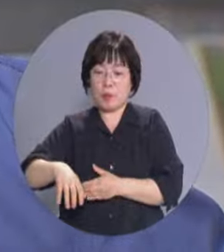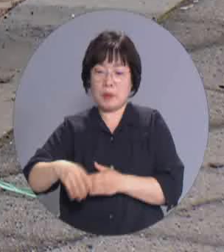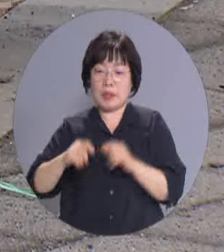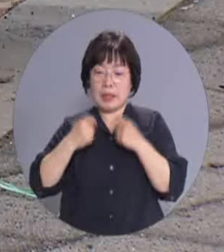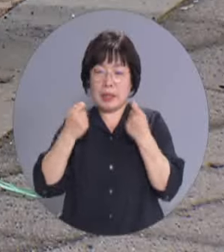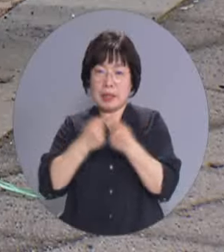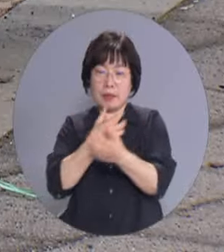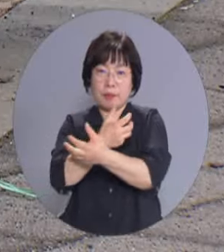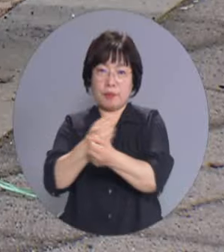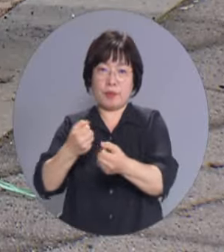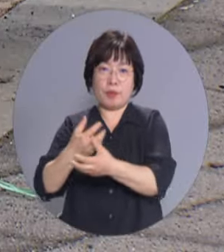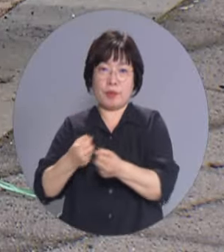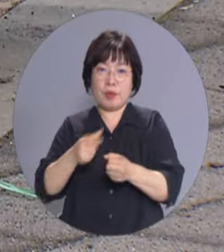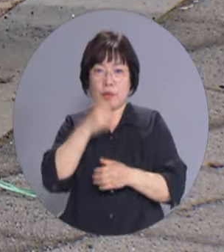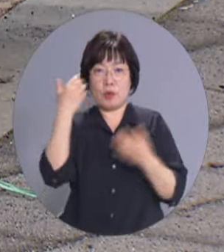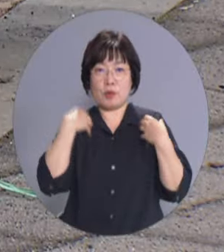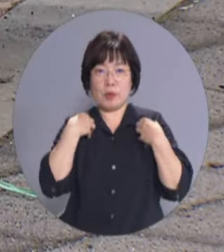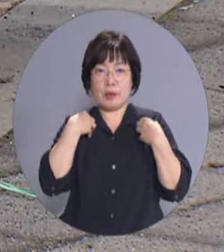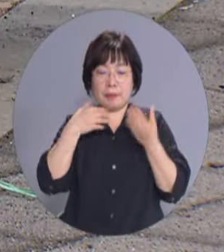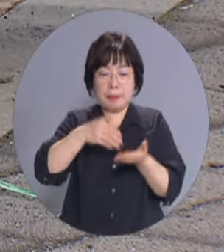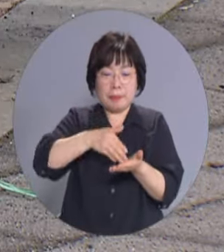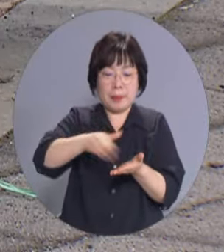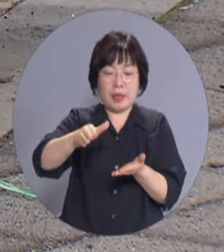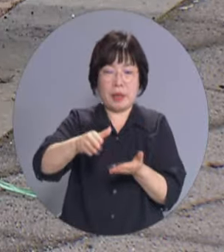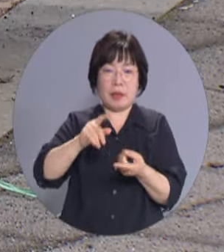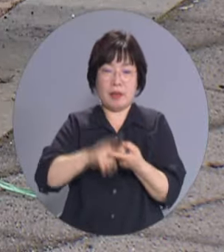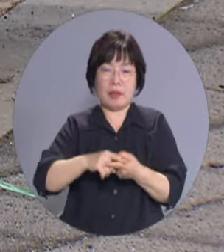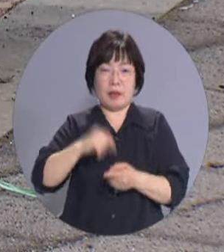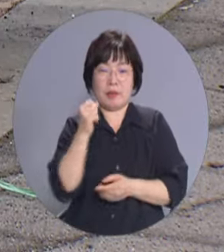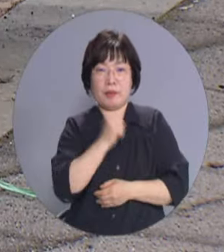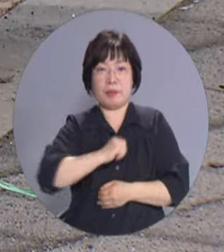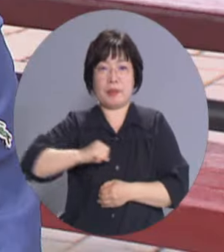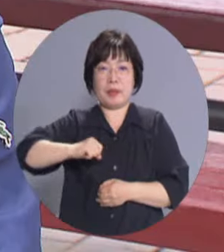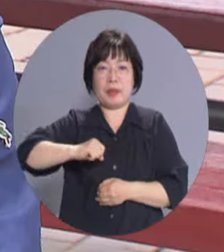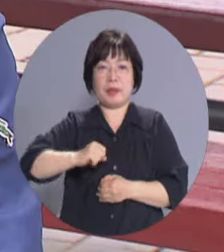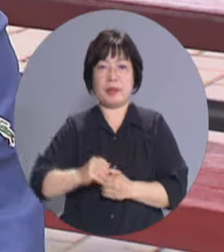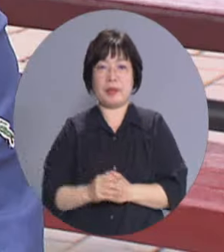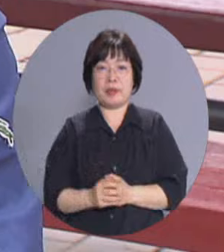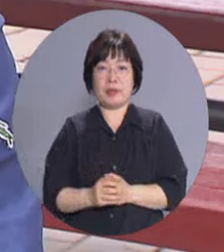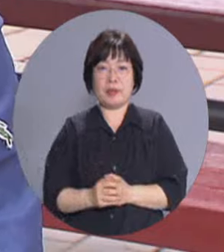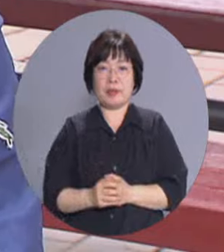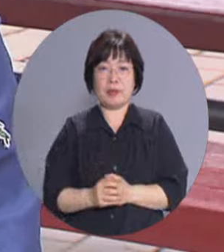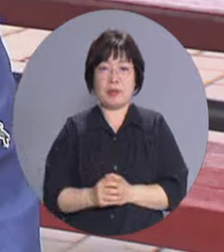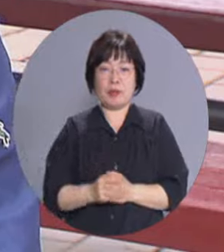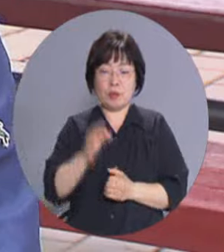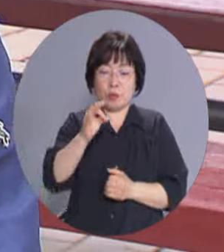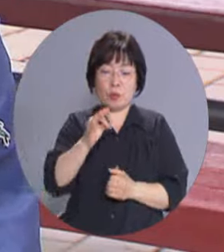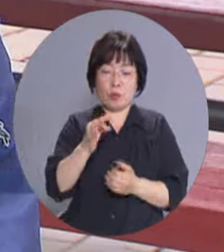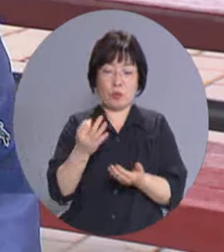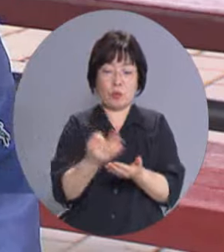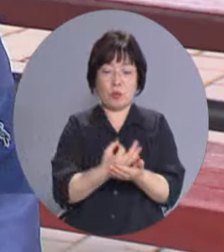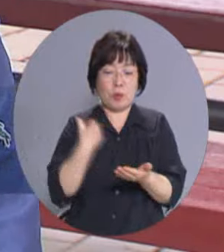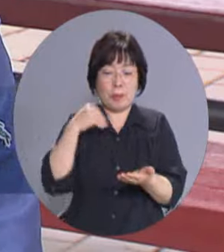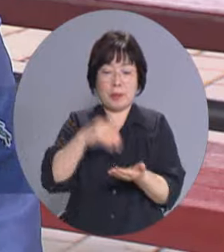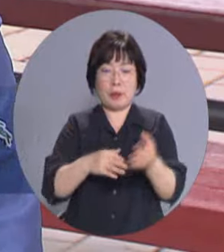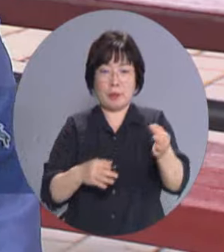계약했고 여수시의 강제 철거 명령도 이행하지 않았습니다 돈을 찾을 길이